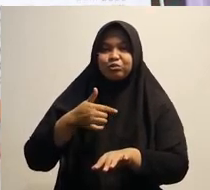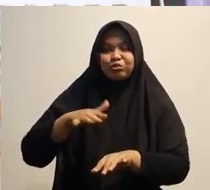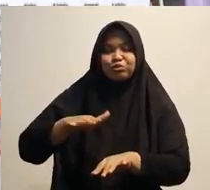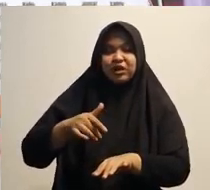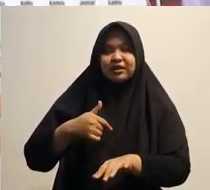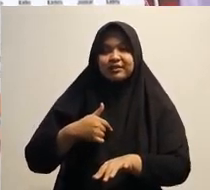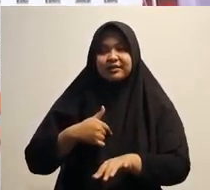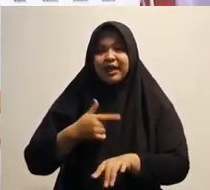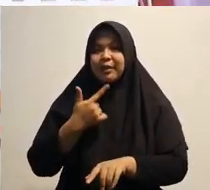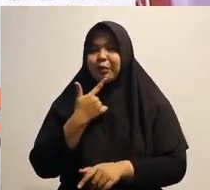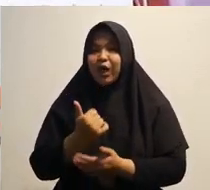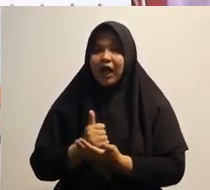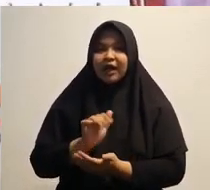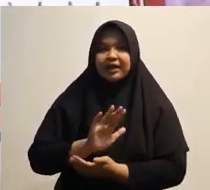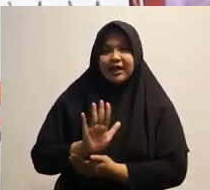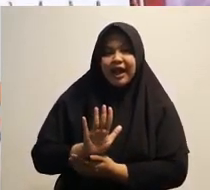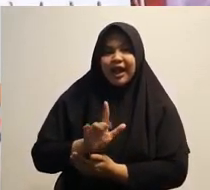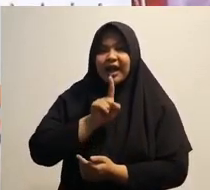saya boleh nggak Mbak